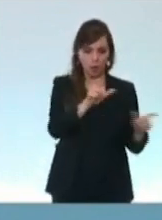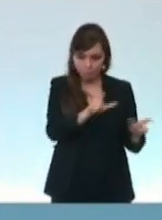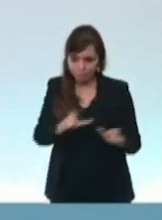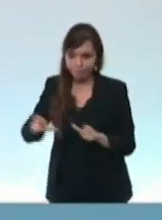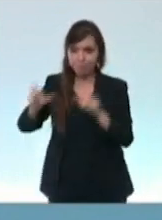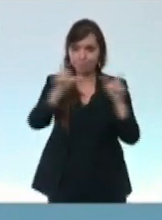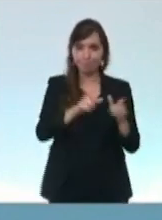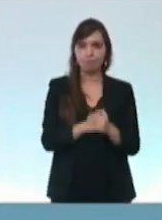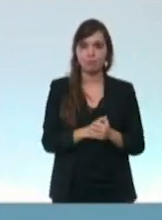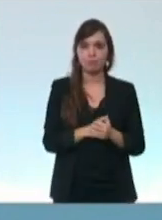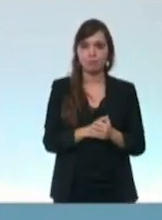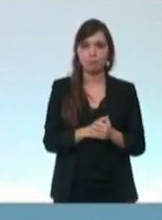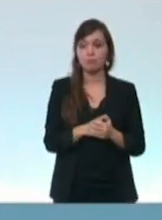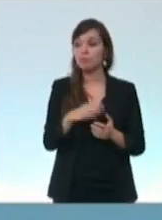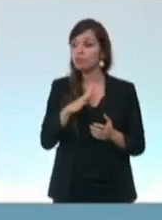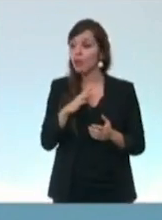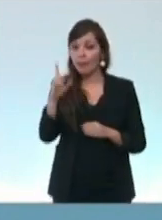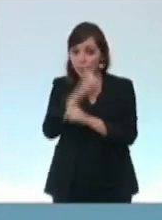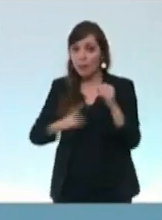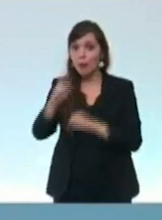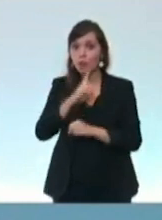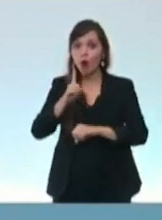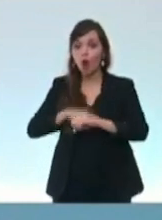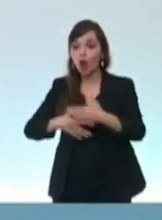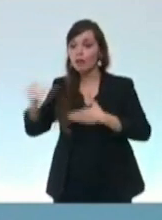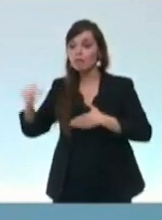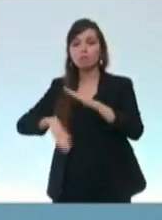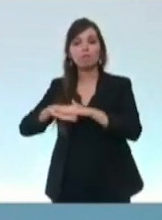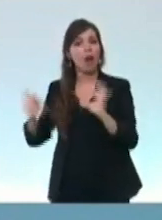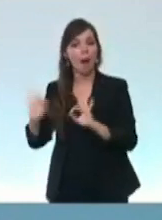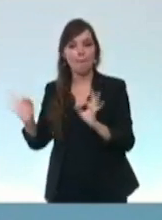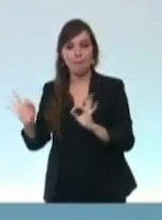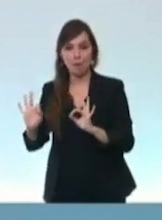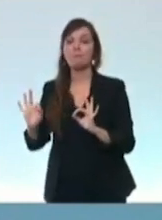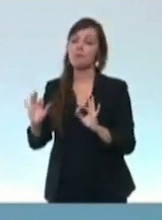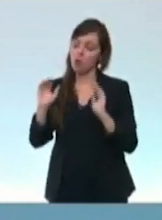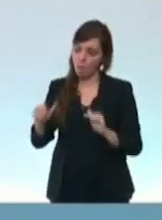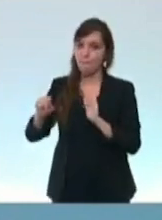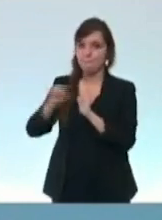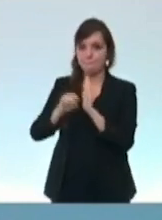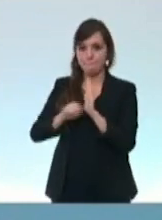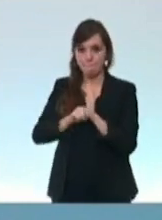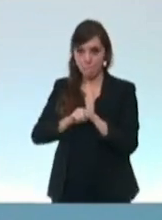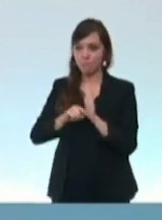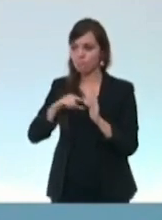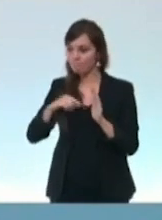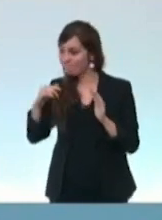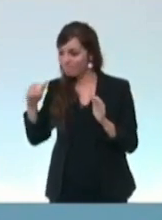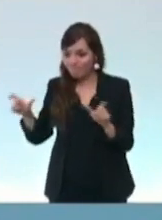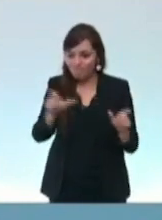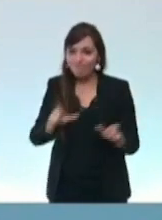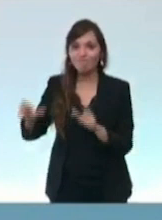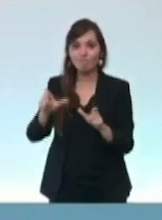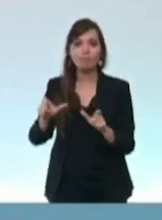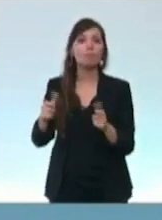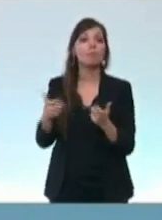dans les autres départements non soumis au couvre feu des mesures de restriction générale s'applique partout notamment